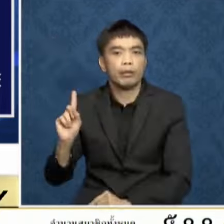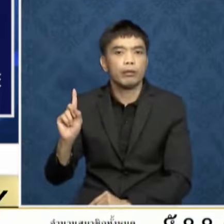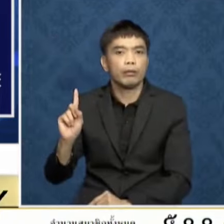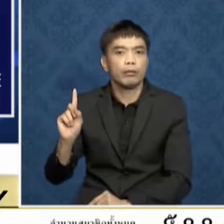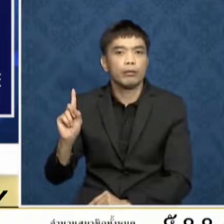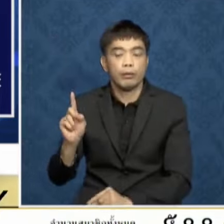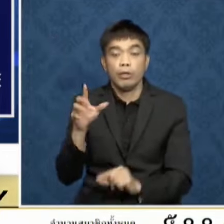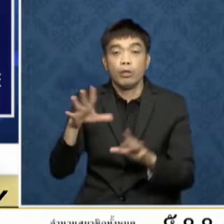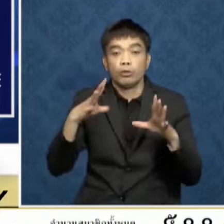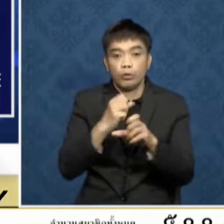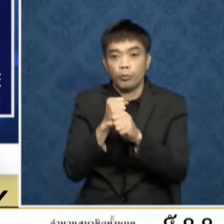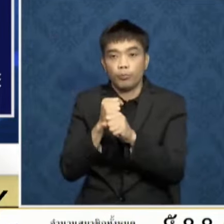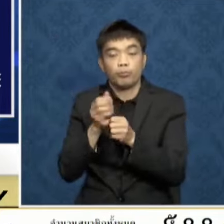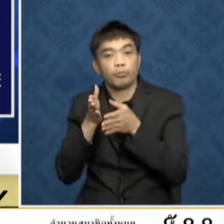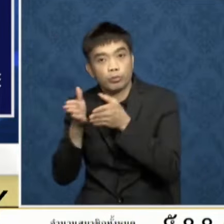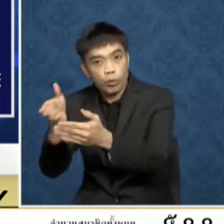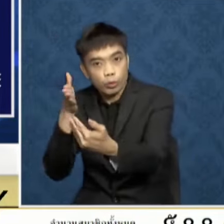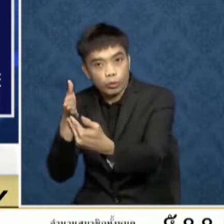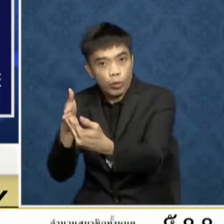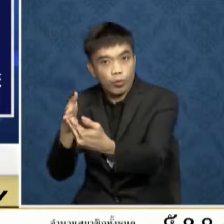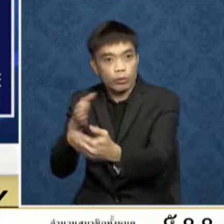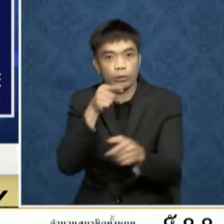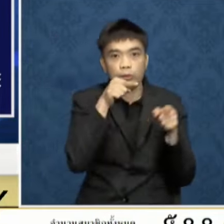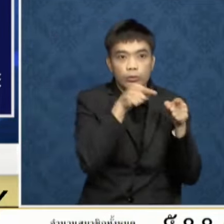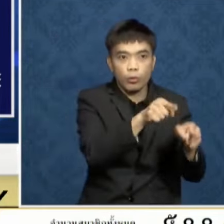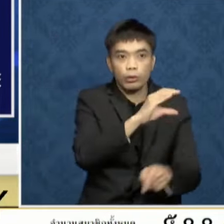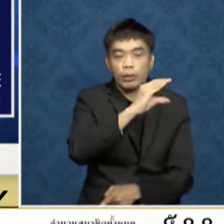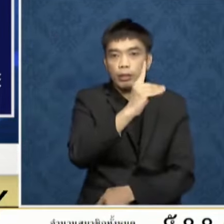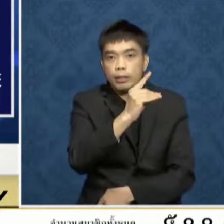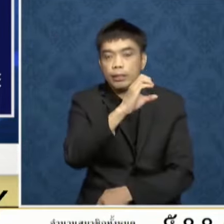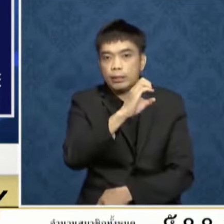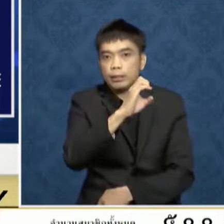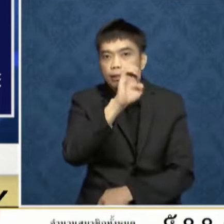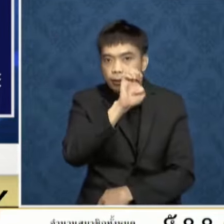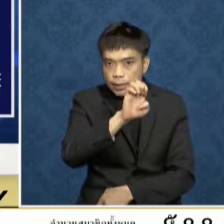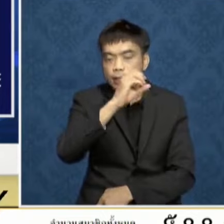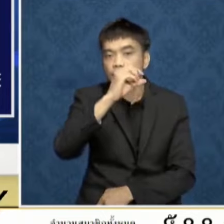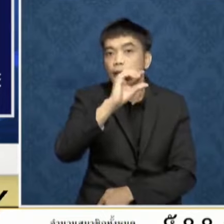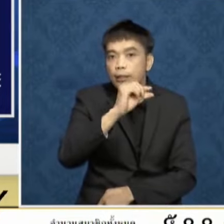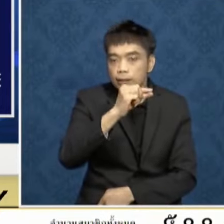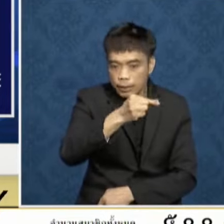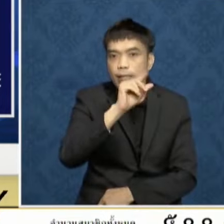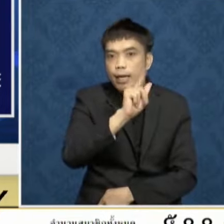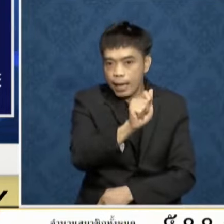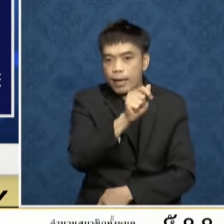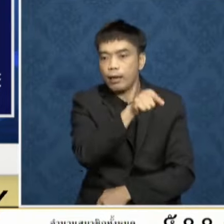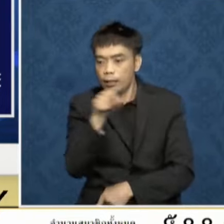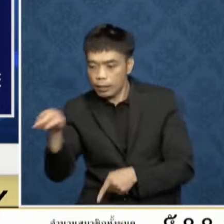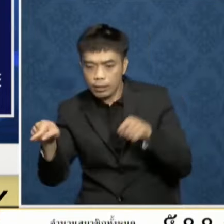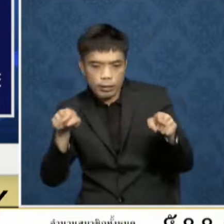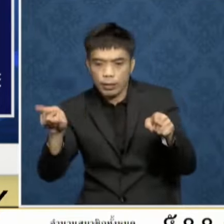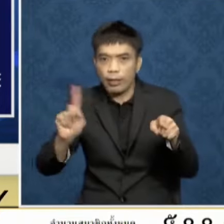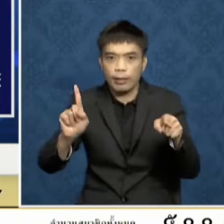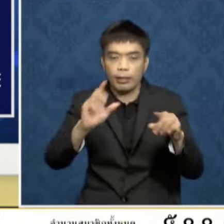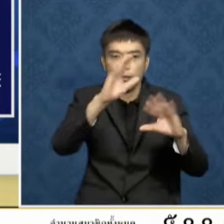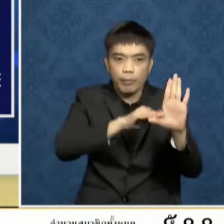ผ่าลงทะเบียนผ่านกองทุนหมู่บ้านหรือ dgaกันแน่แล้วการลงทะเบียนวันที่ 11มิถุนายน 2567